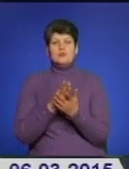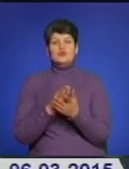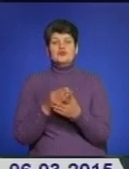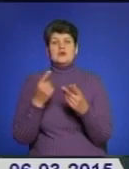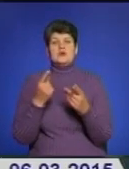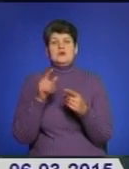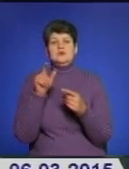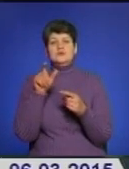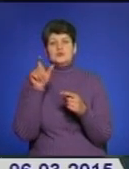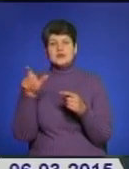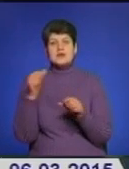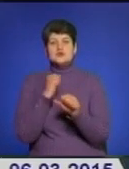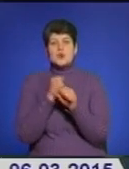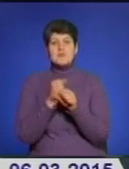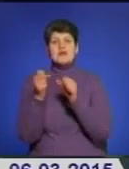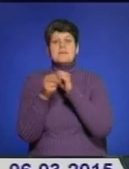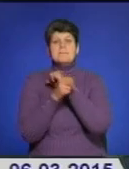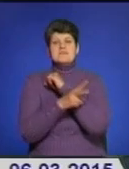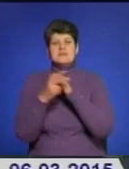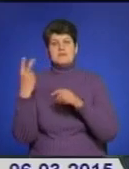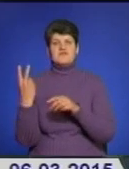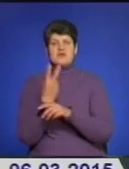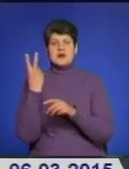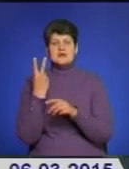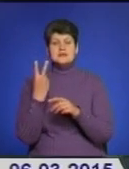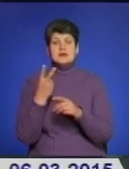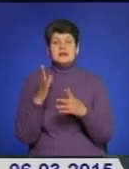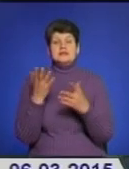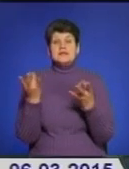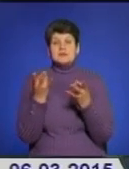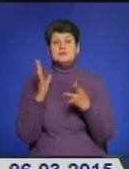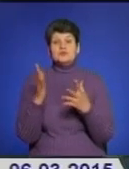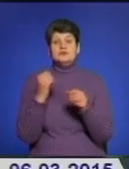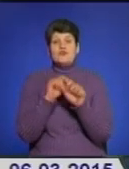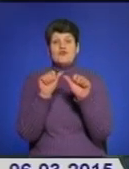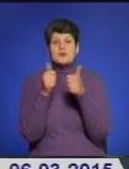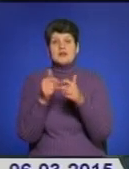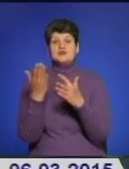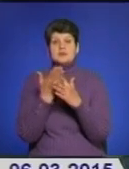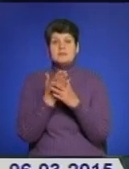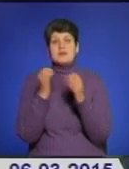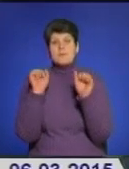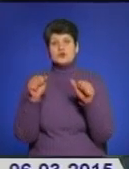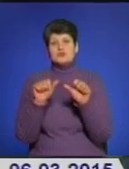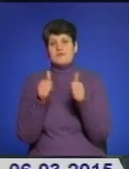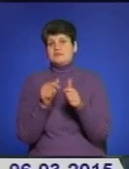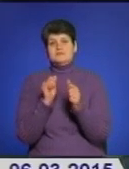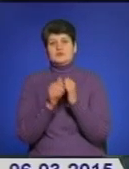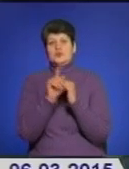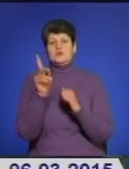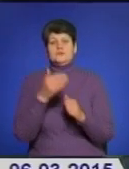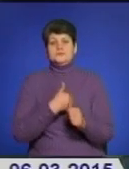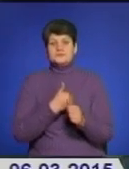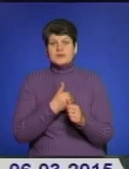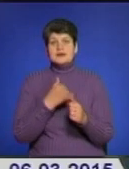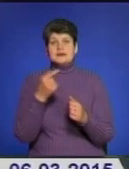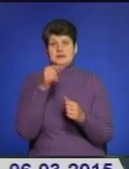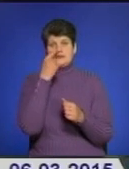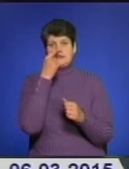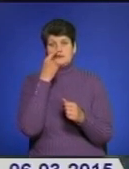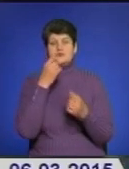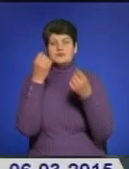біднішими. Порятунком для багатьох стануть субсидії, які відтепер може отримати майже кожна сім'я. Днями в уряді суттєво